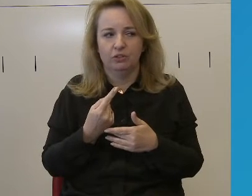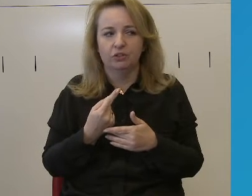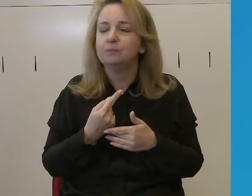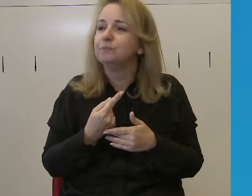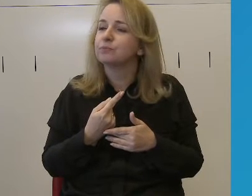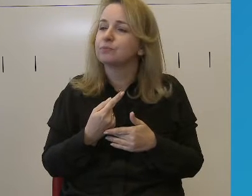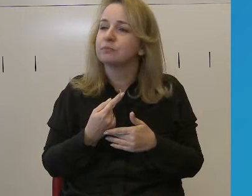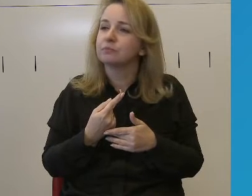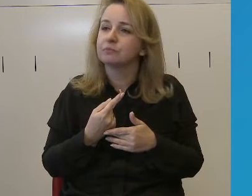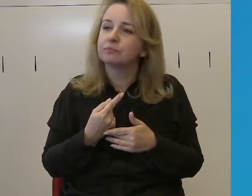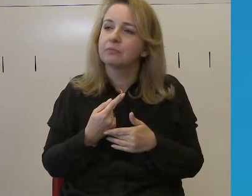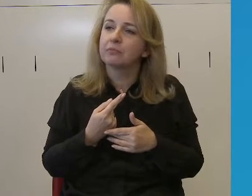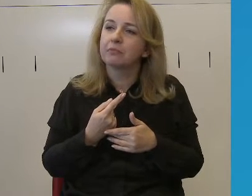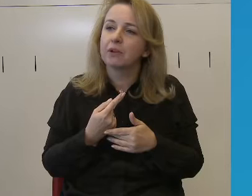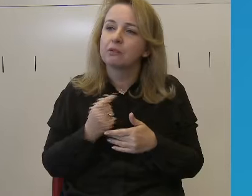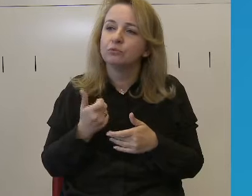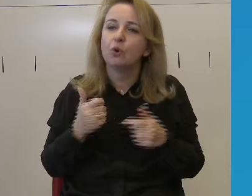doprecyzować wcześniej podane terminy.